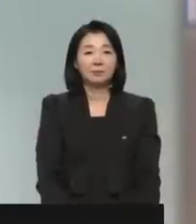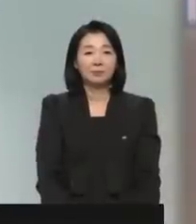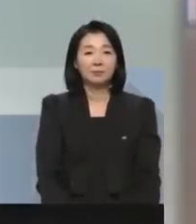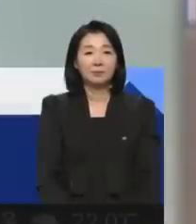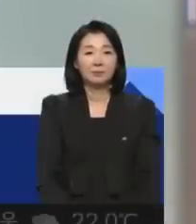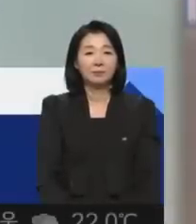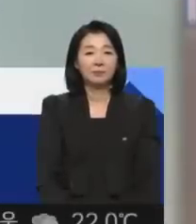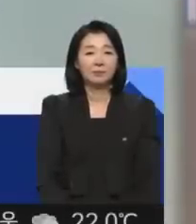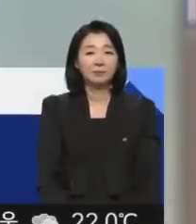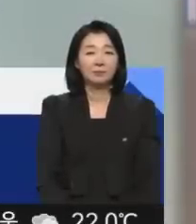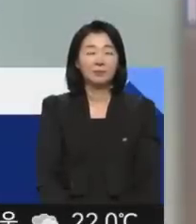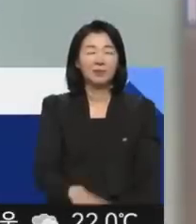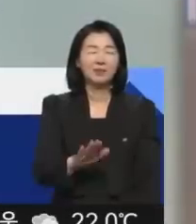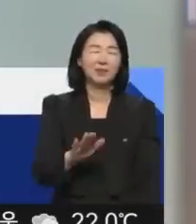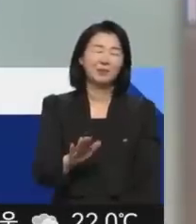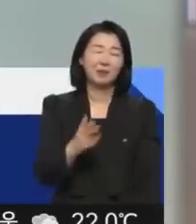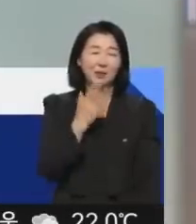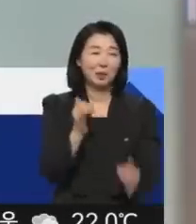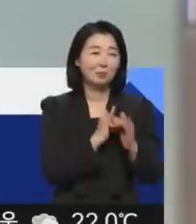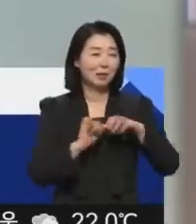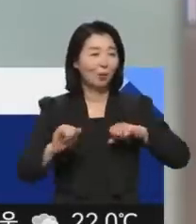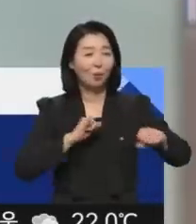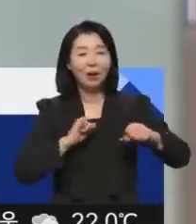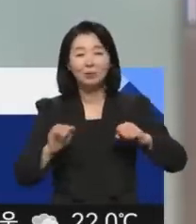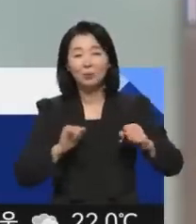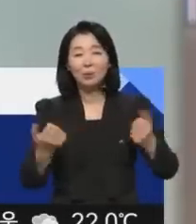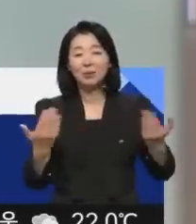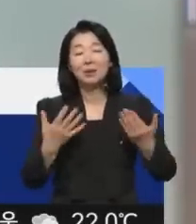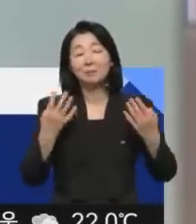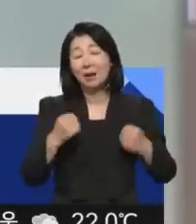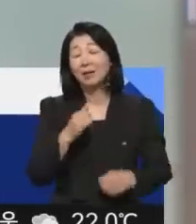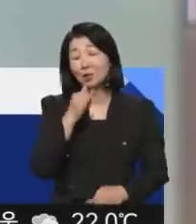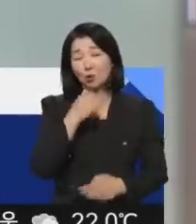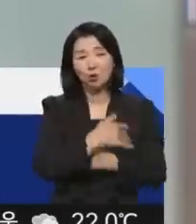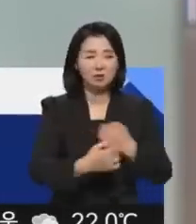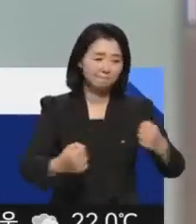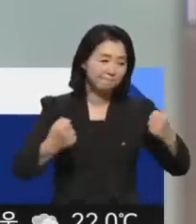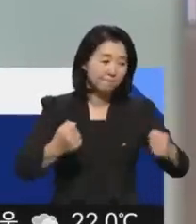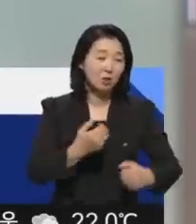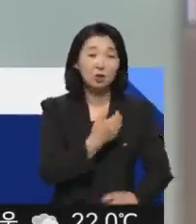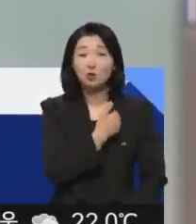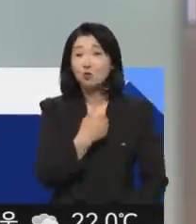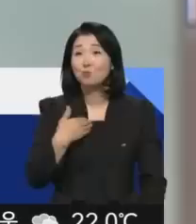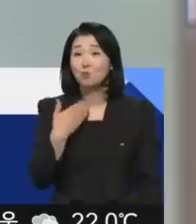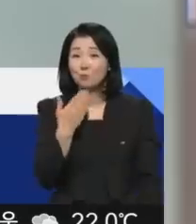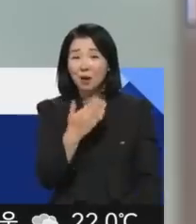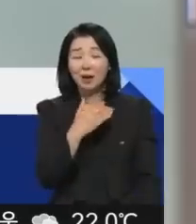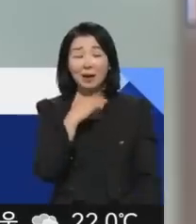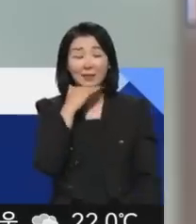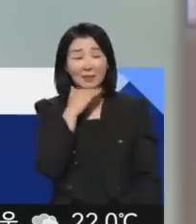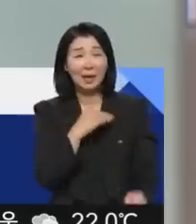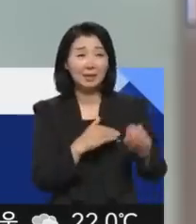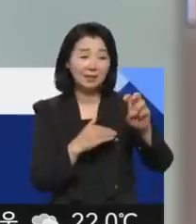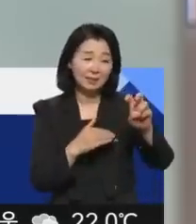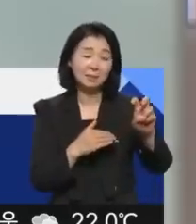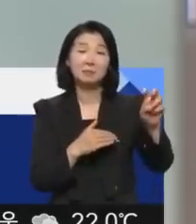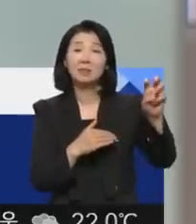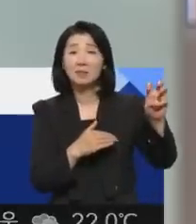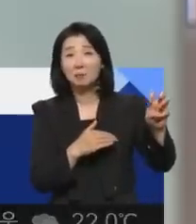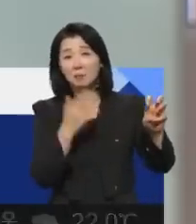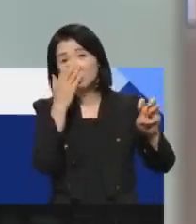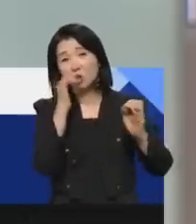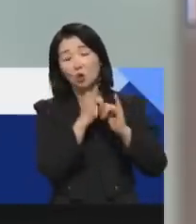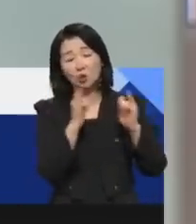아직도 활동해야 될 시간이 많이 남아있고 활동할 에너지를 갖고 있는 2030 청년들이 저신용